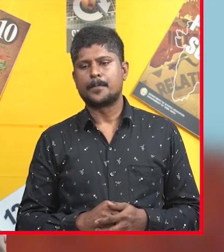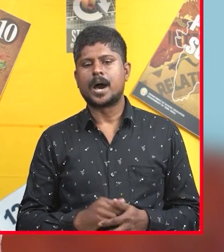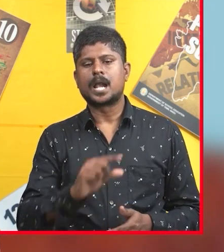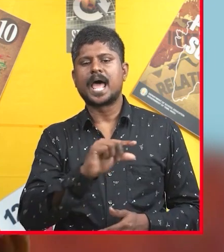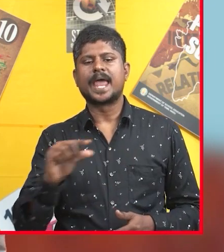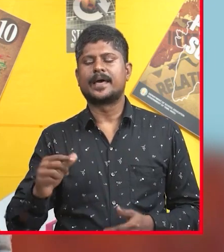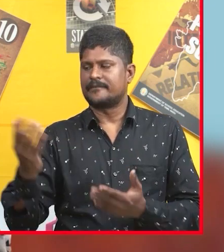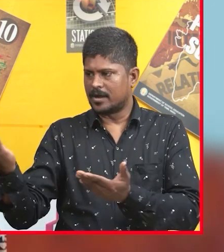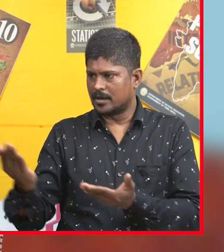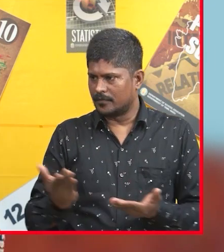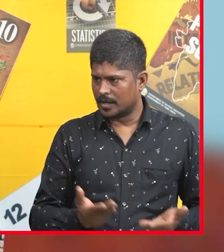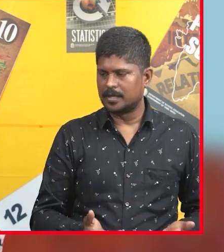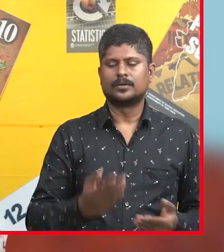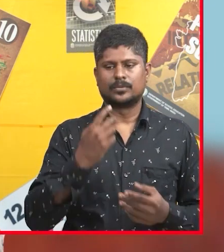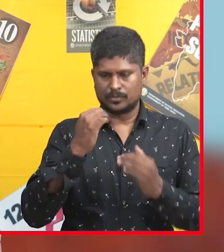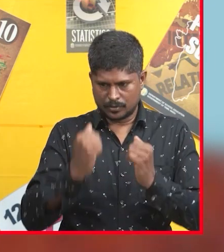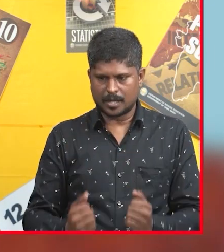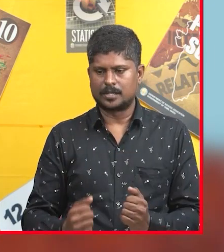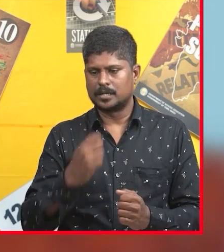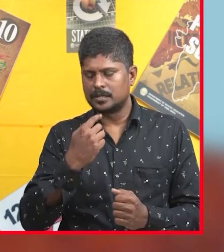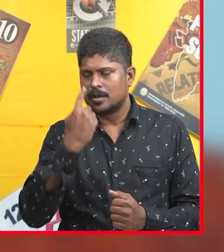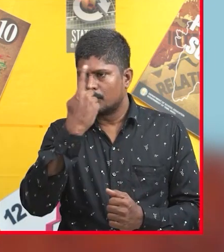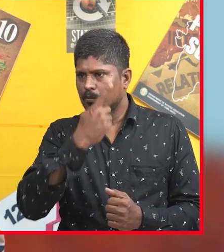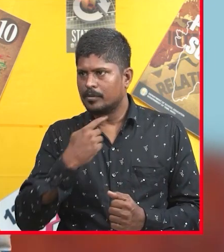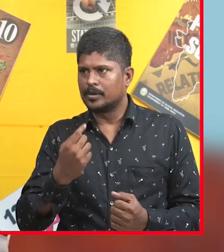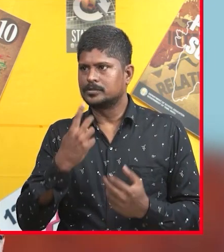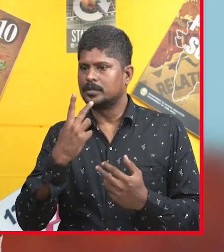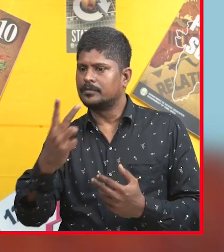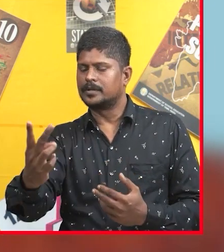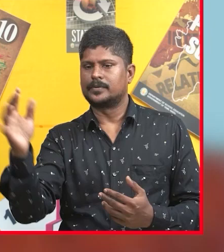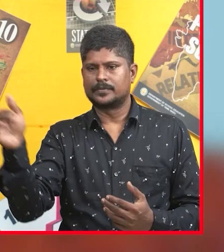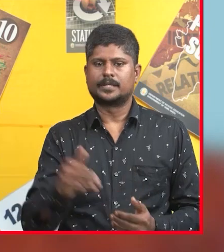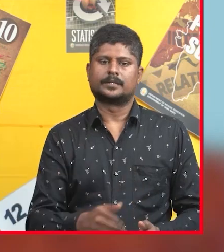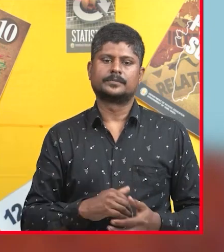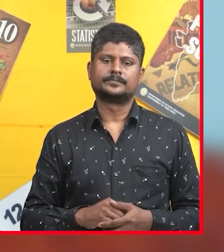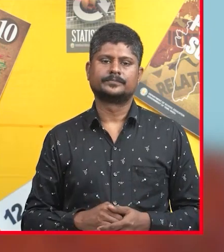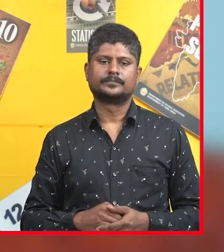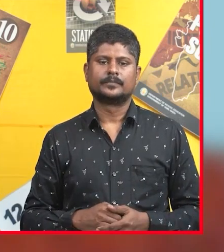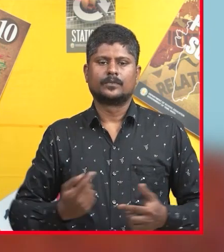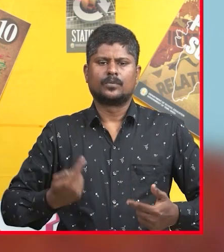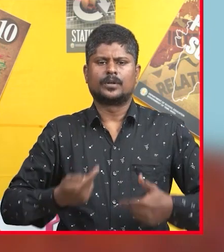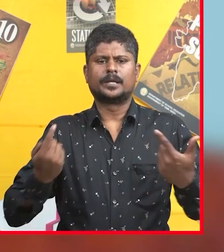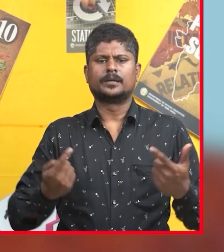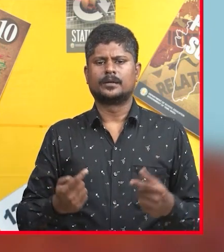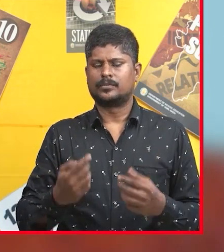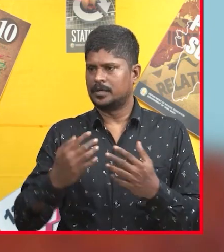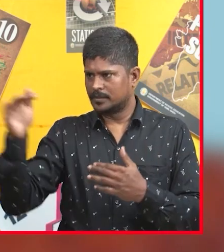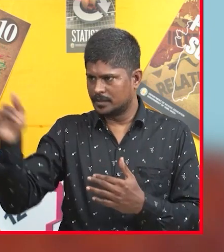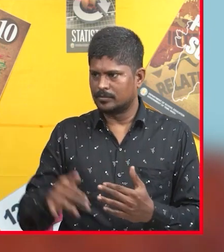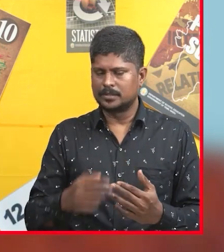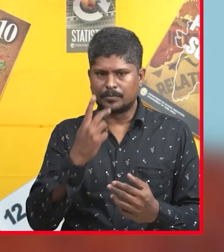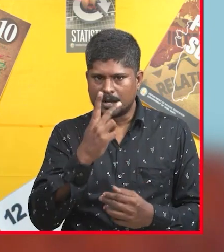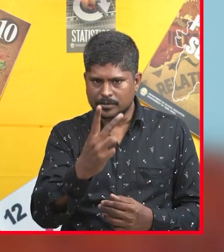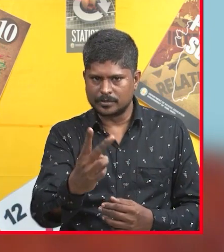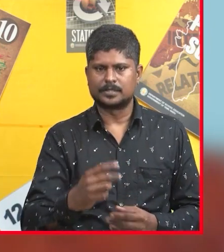மாறநாயனார் வாங்க வாங்க உட்காருங்க அப்படின்னு முகமலர்ச்சியோட அவரை வரவேற்கிறாரு. உடனே வந்து உட்கார சொல்லிட்டு உள்ள